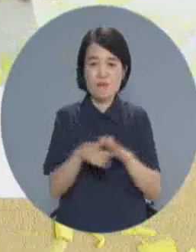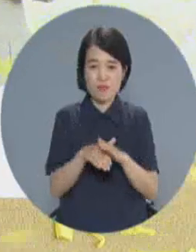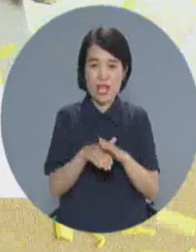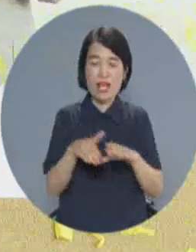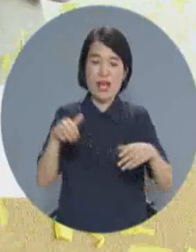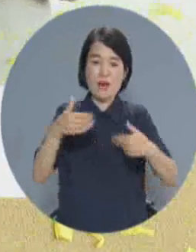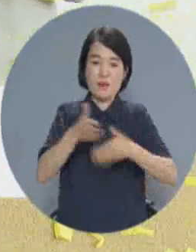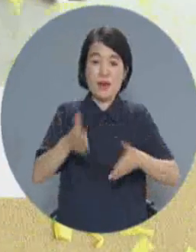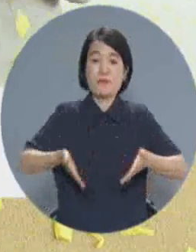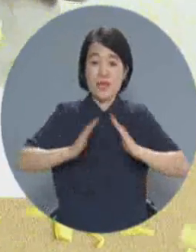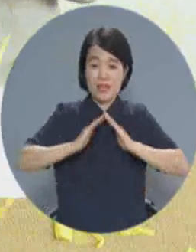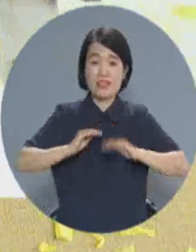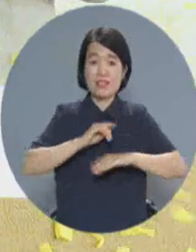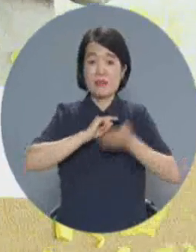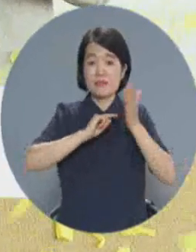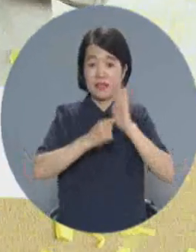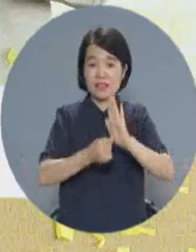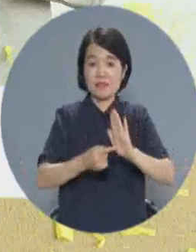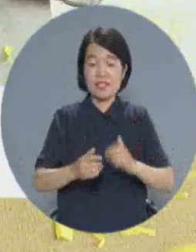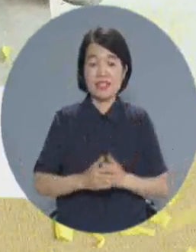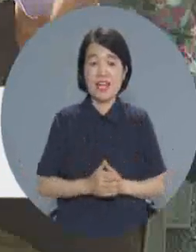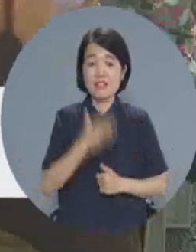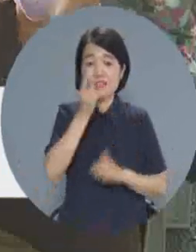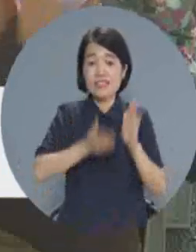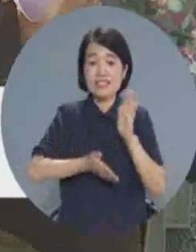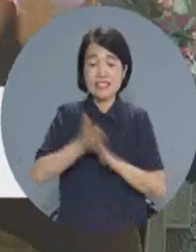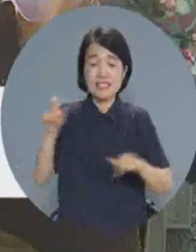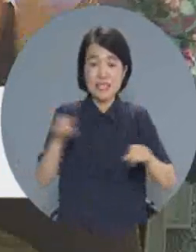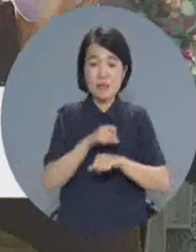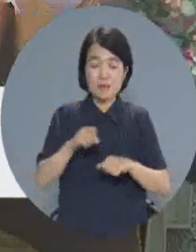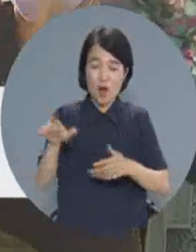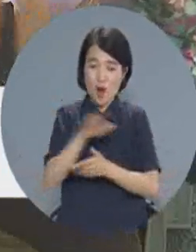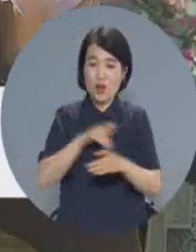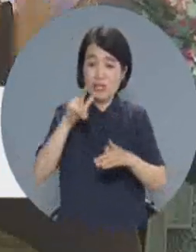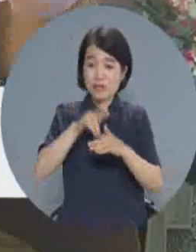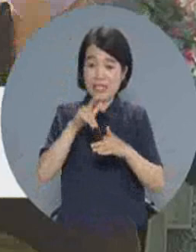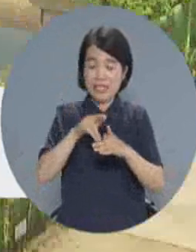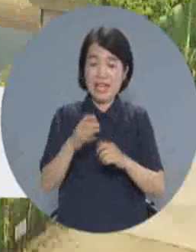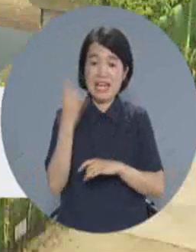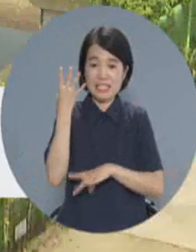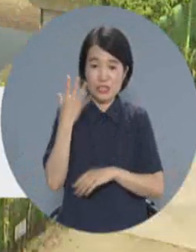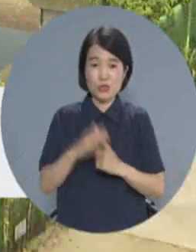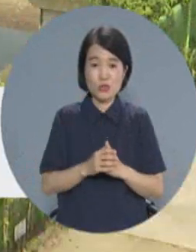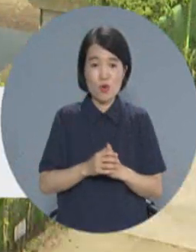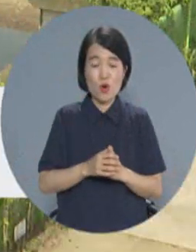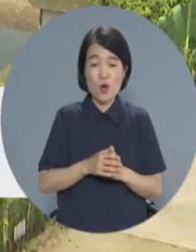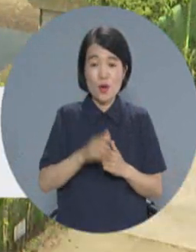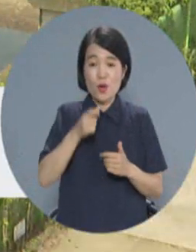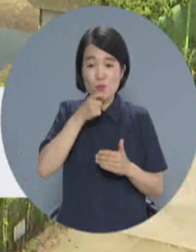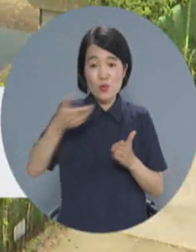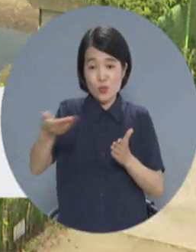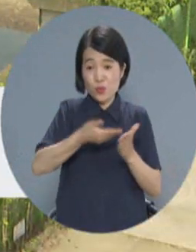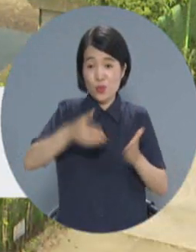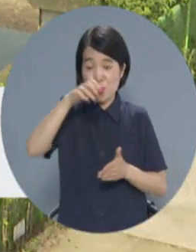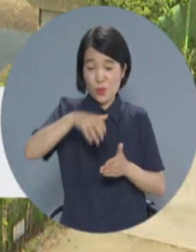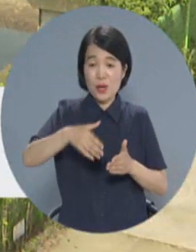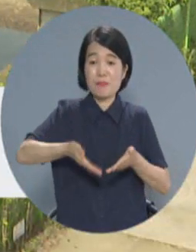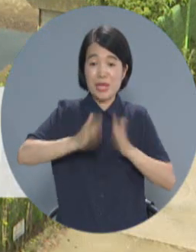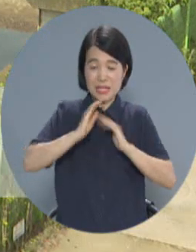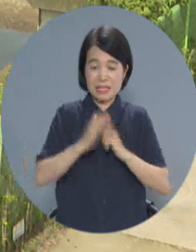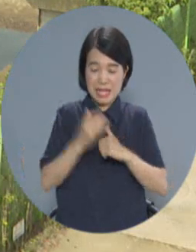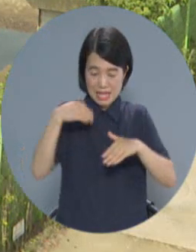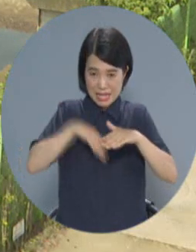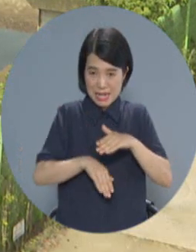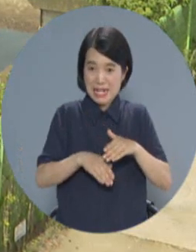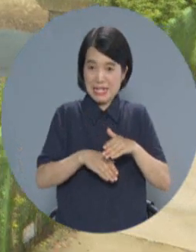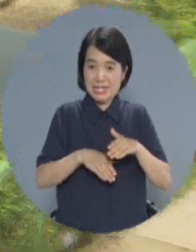계획이라고 밝혔습니다. 순천시는 특히 이번 어울림센터가 기존 유수지에 건립되는 만큼 지하 1층은